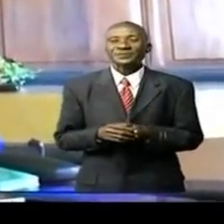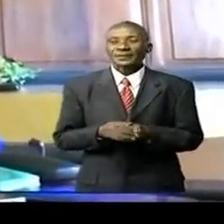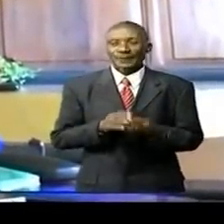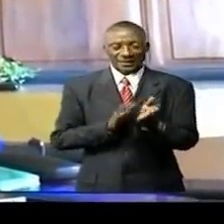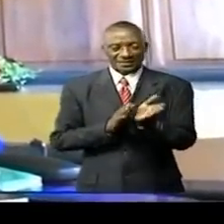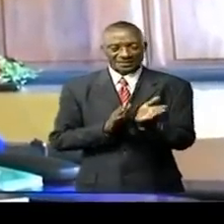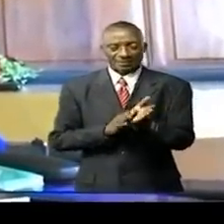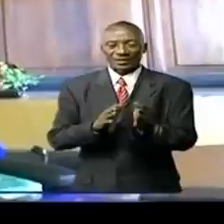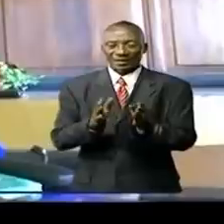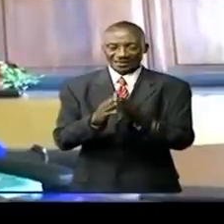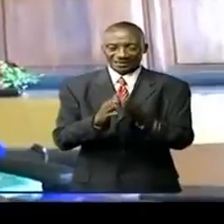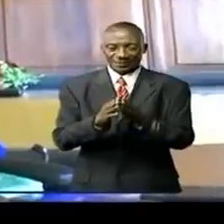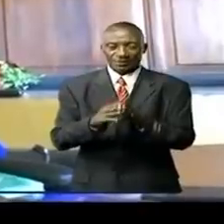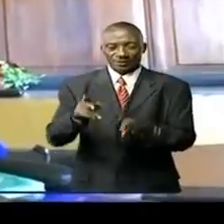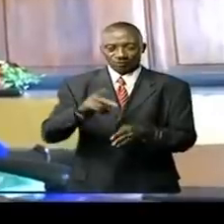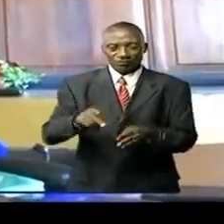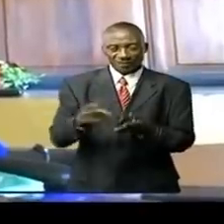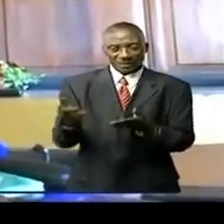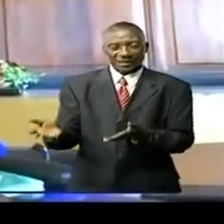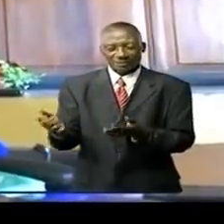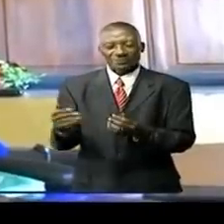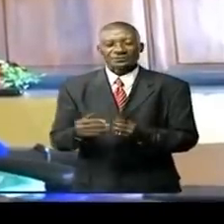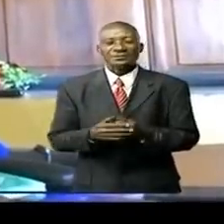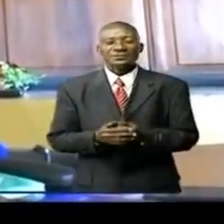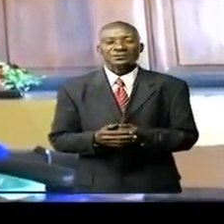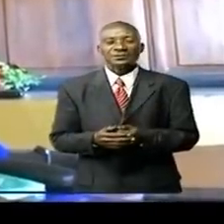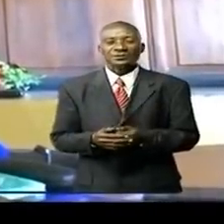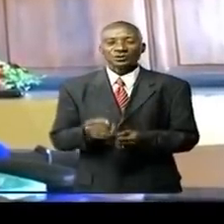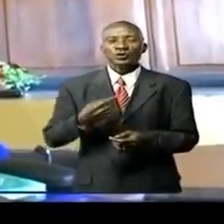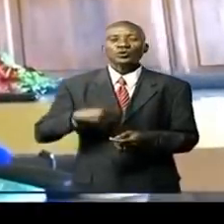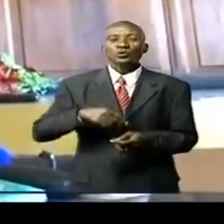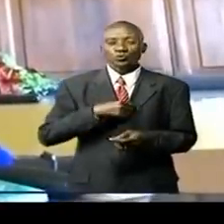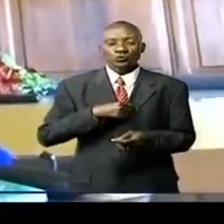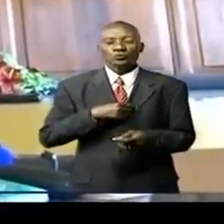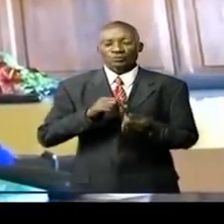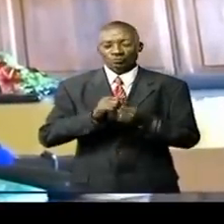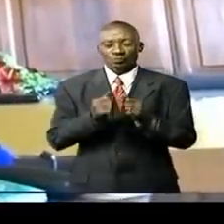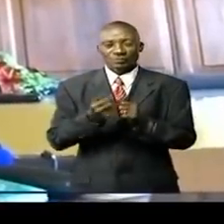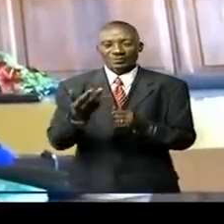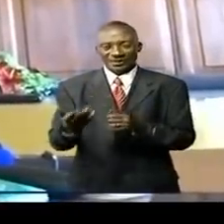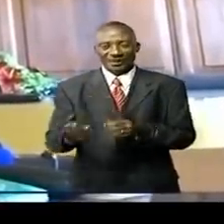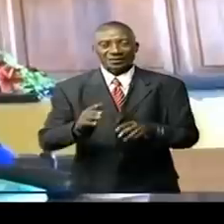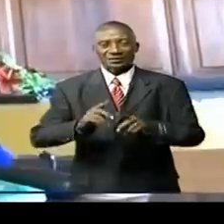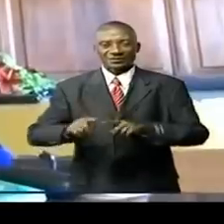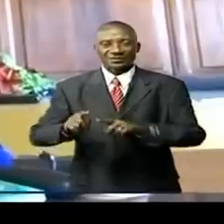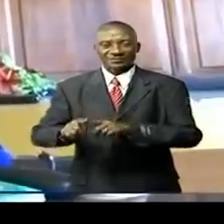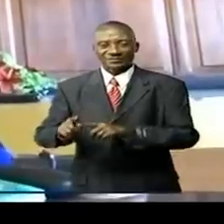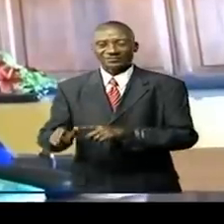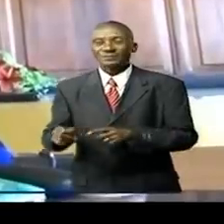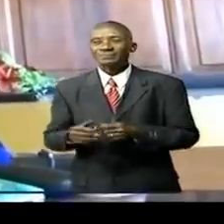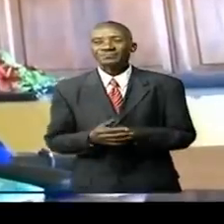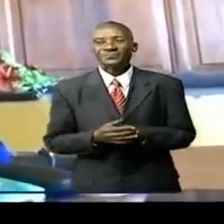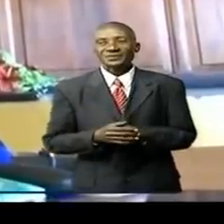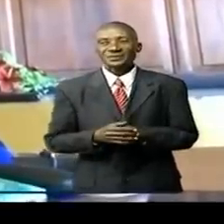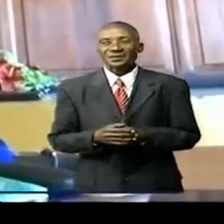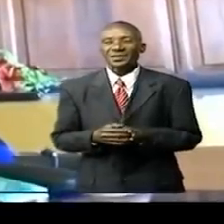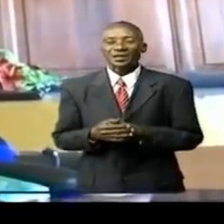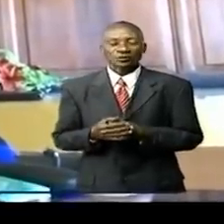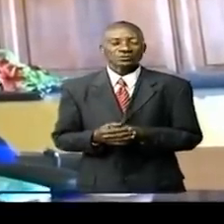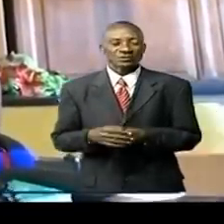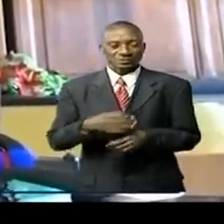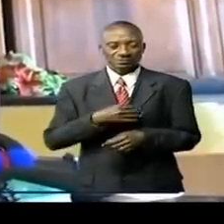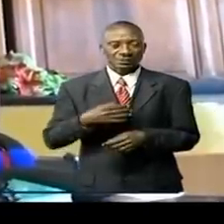aucune disposition qui nous empêche de faire ce que nous faisons. L'honorable Gertrude Kitembompala rassure qu'aucune